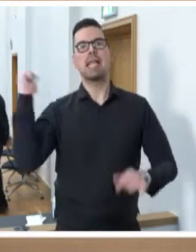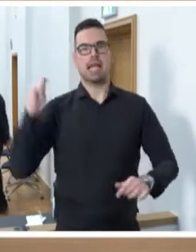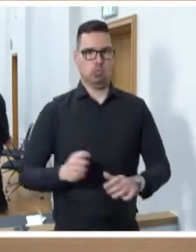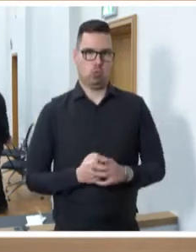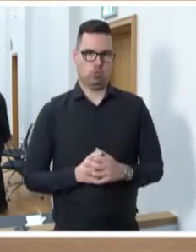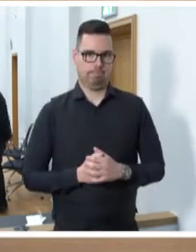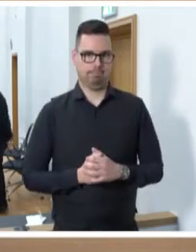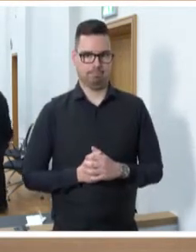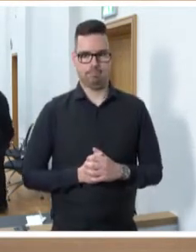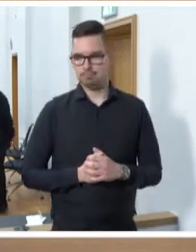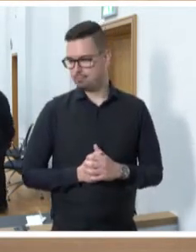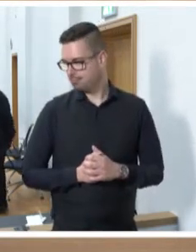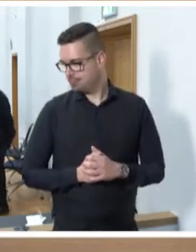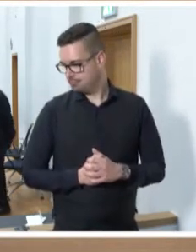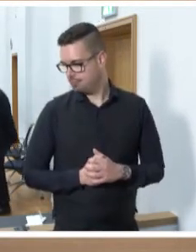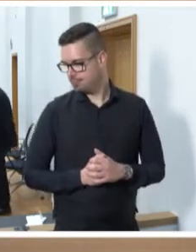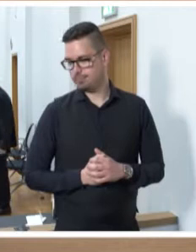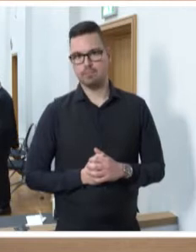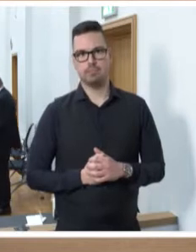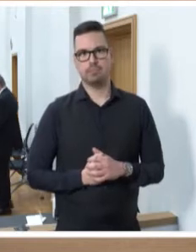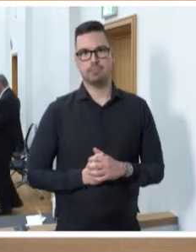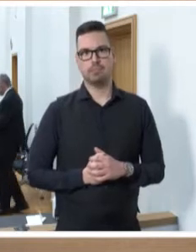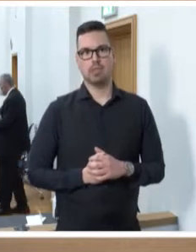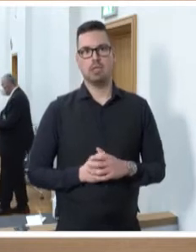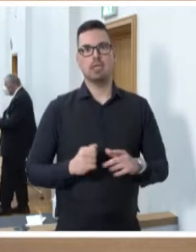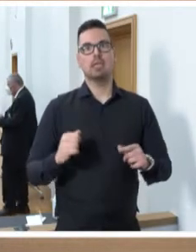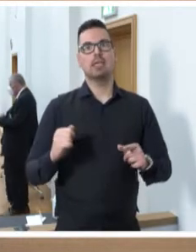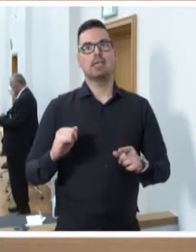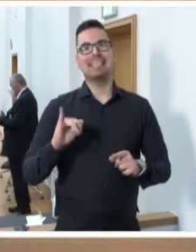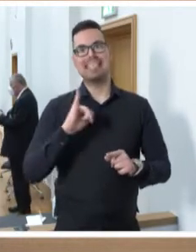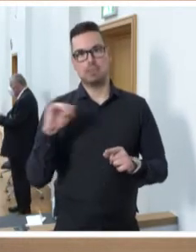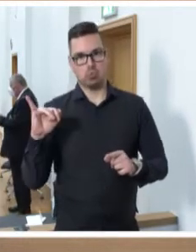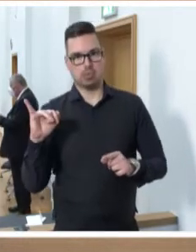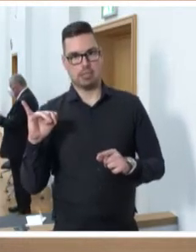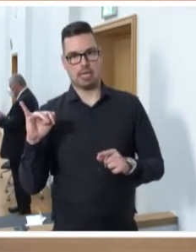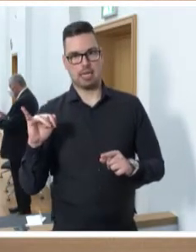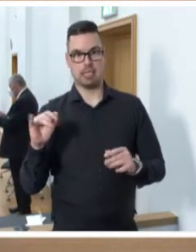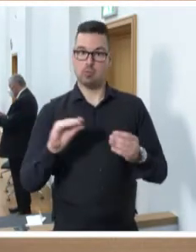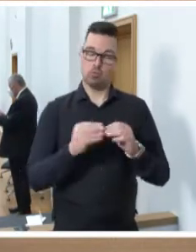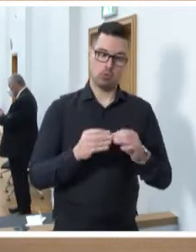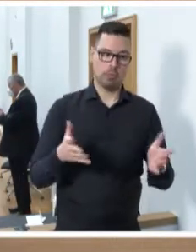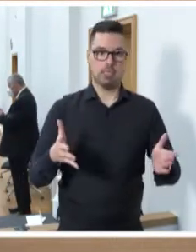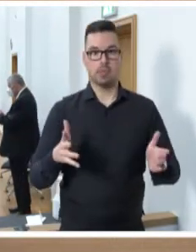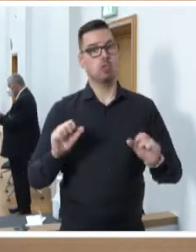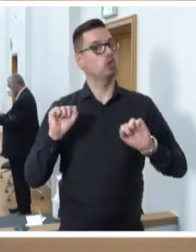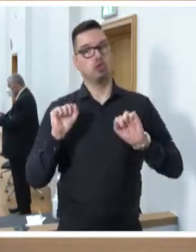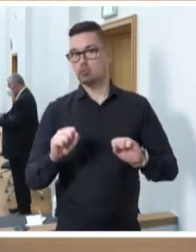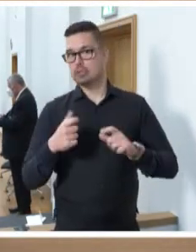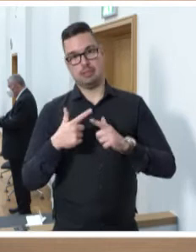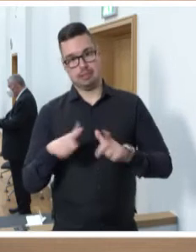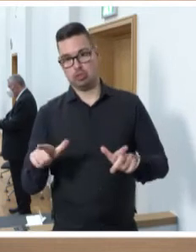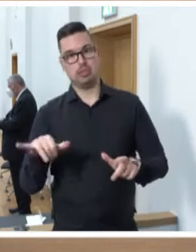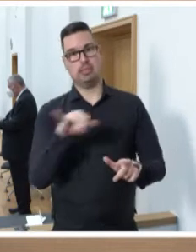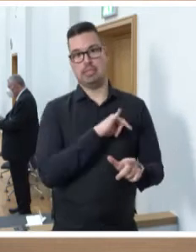zu können. Die Immunität ist nach ganz herrschender Meinung ein Parlamentsprivileg. Sie schützt nicht das Interesse